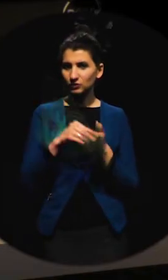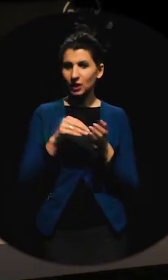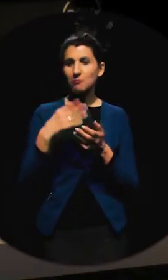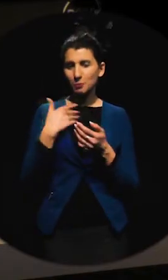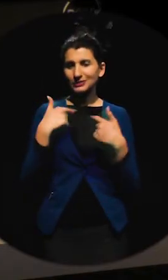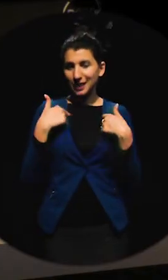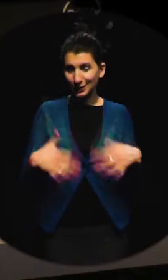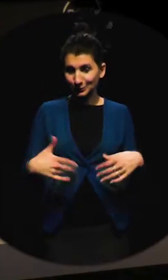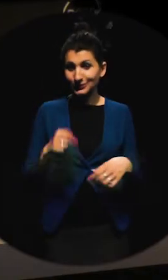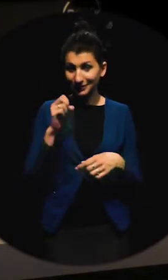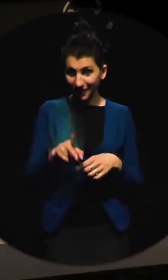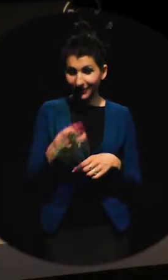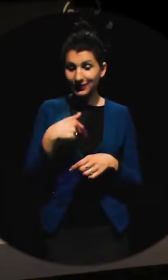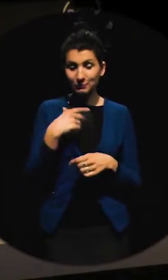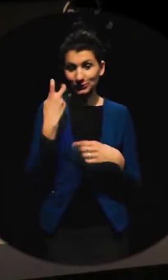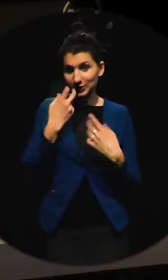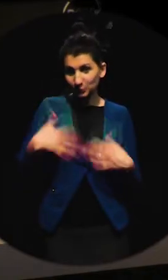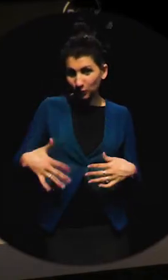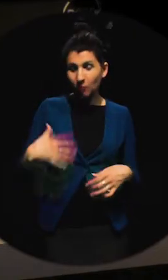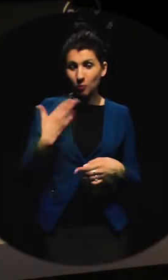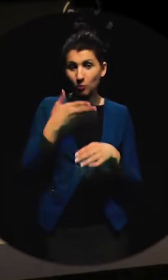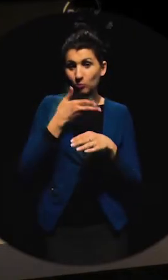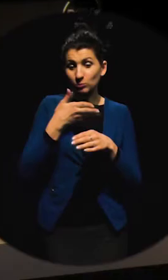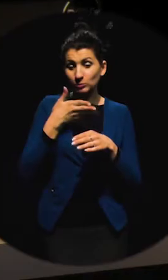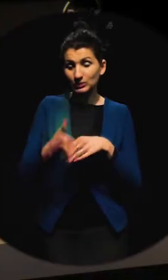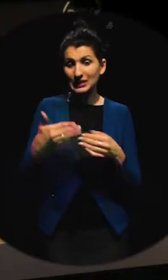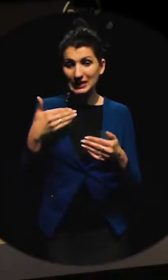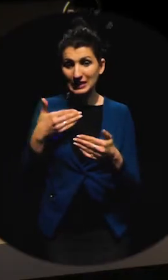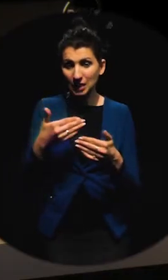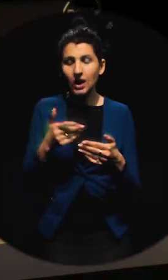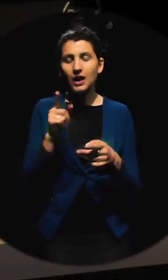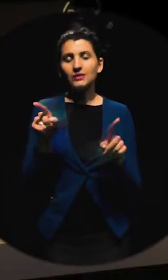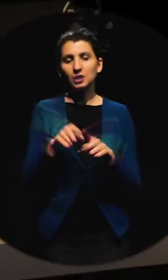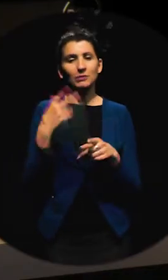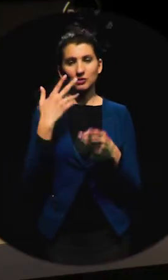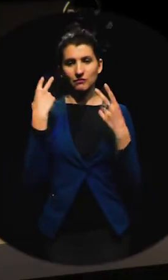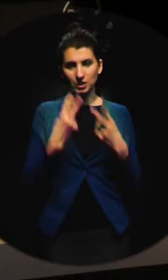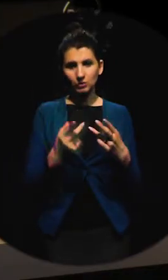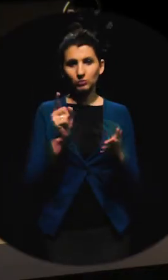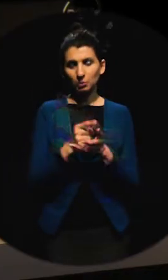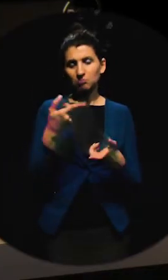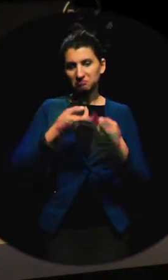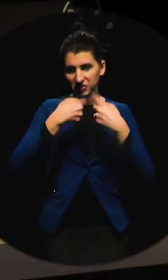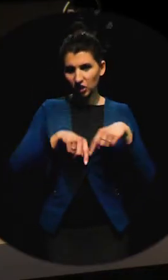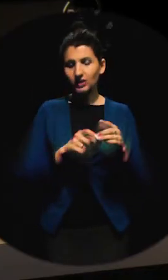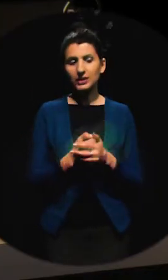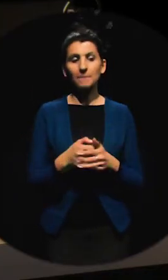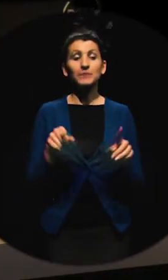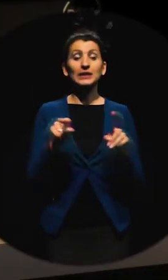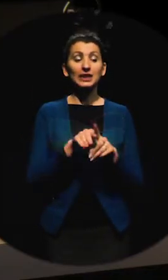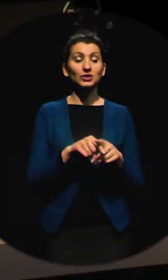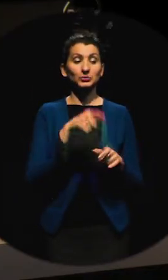dla nas, bo to się okazało późno. Natomiast gdzieś też bardzo ważne, tak, że i